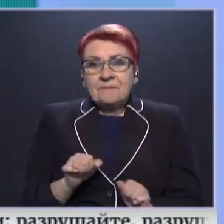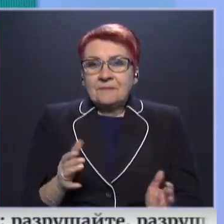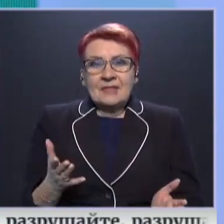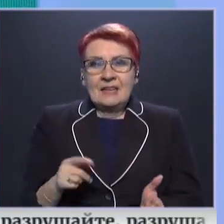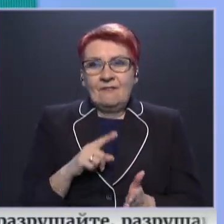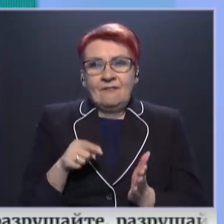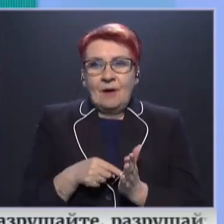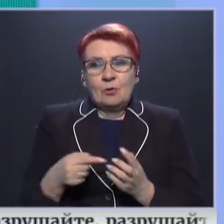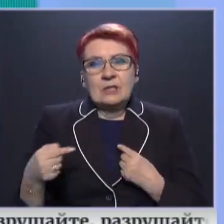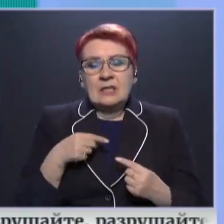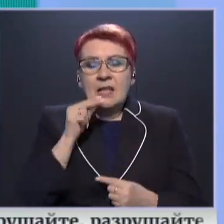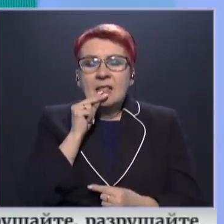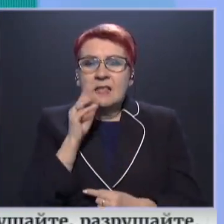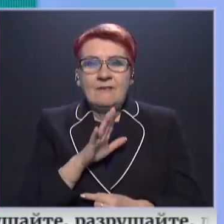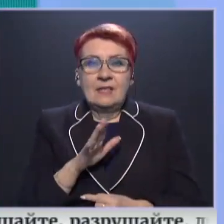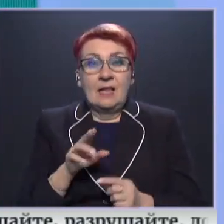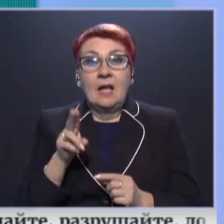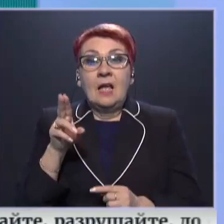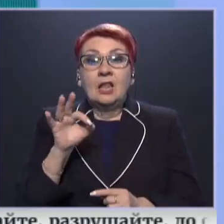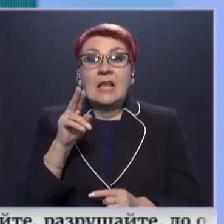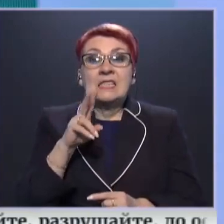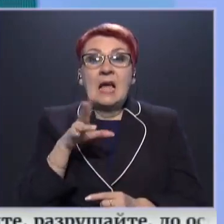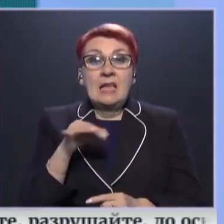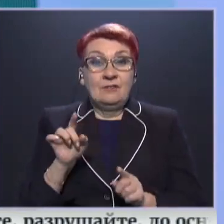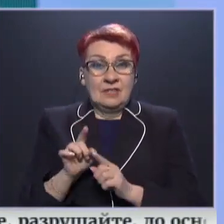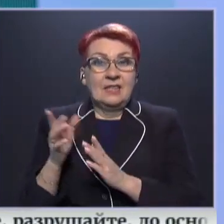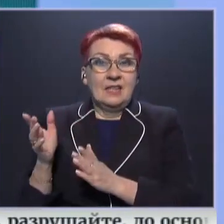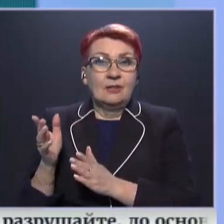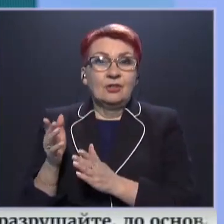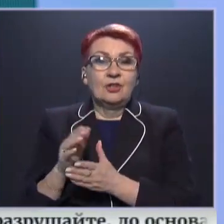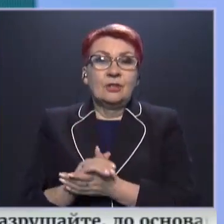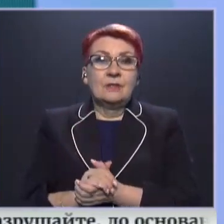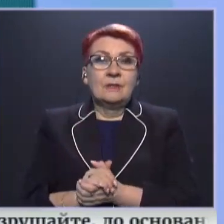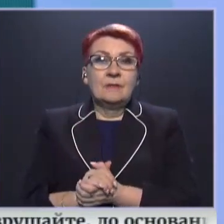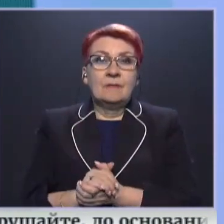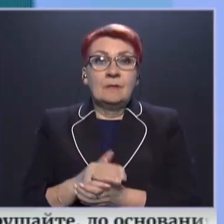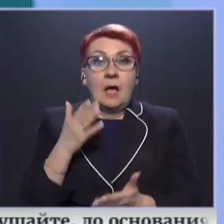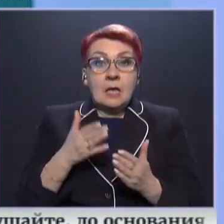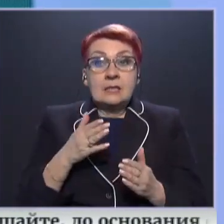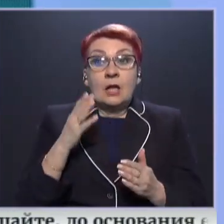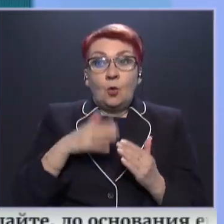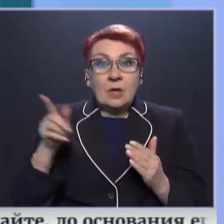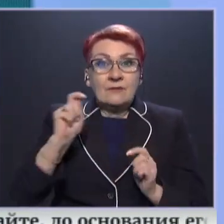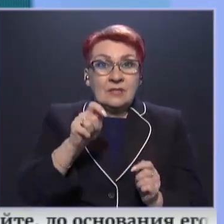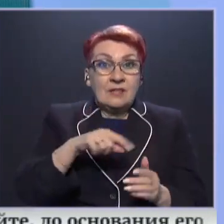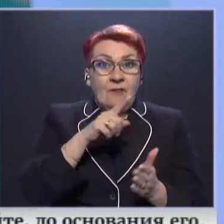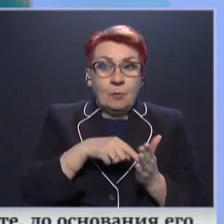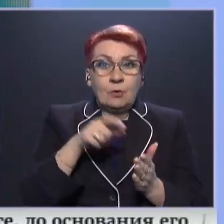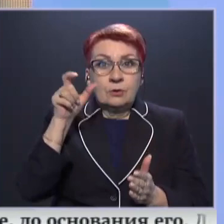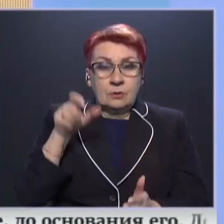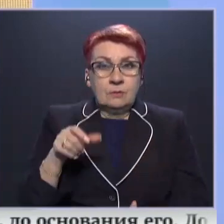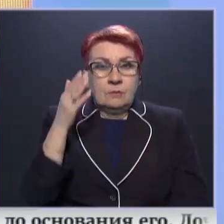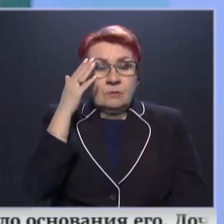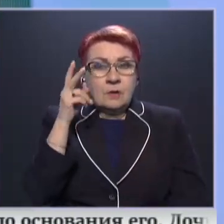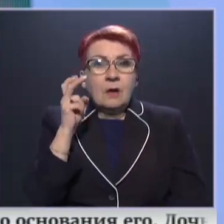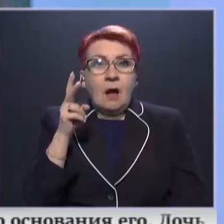вопрос страданий невинных. Как и для Достоевского, так же Да, если честно говорить, да, вот человека. Если так вот до конца вполне в себе, вот на такую